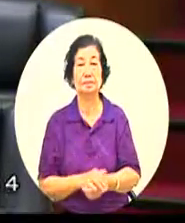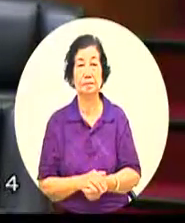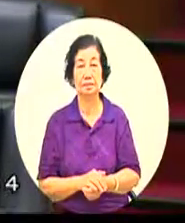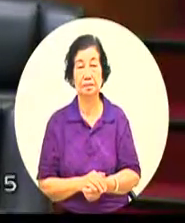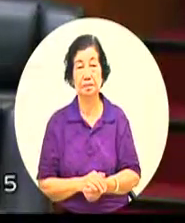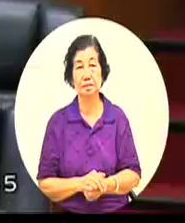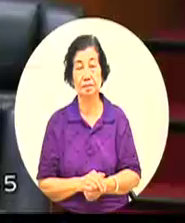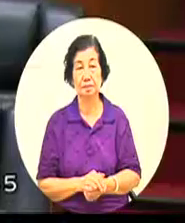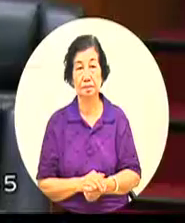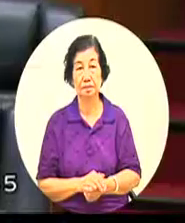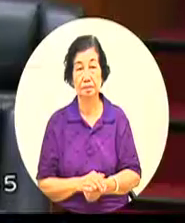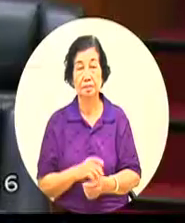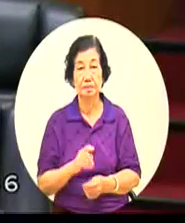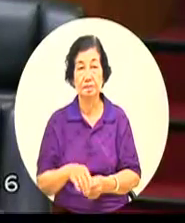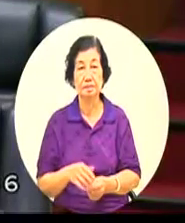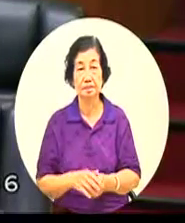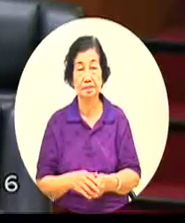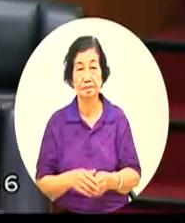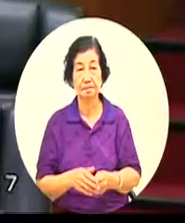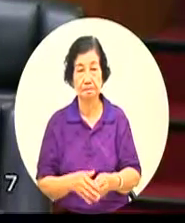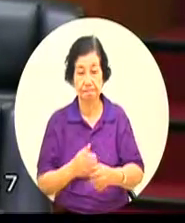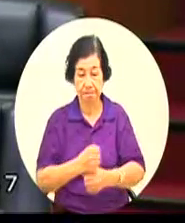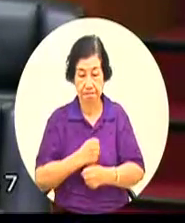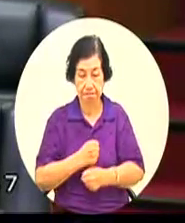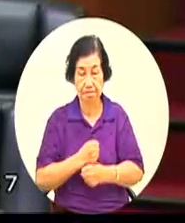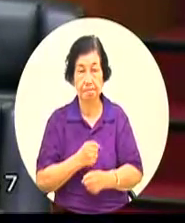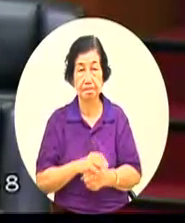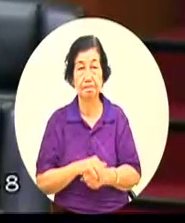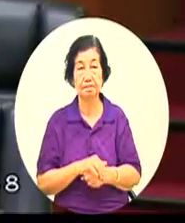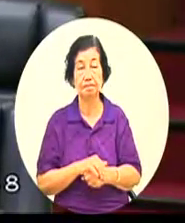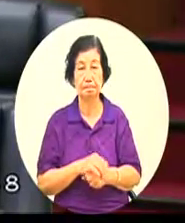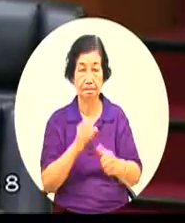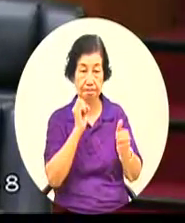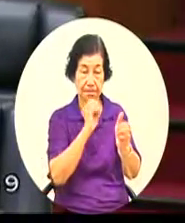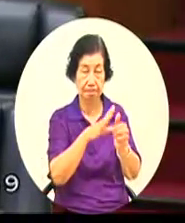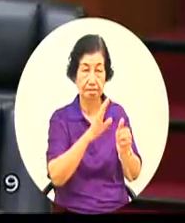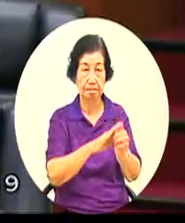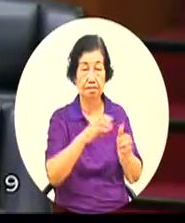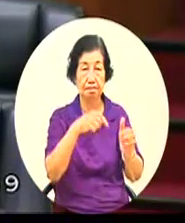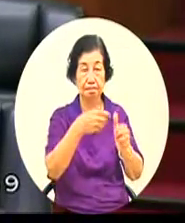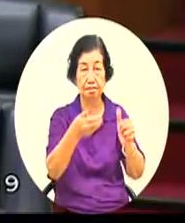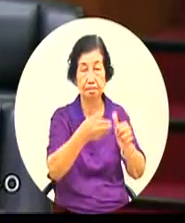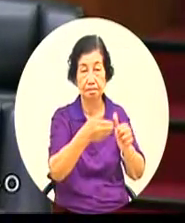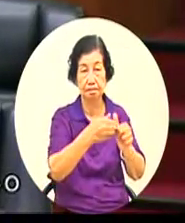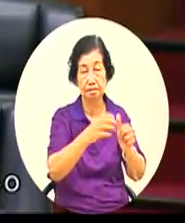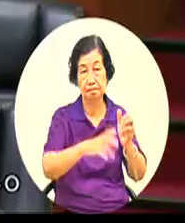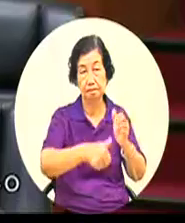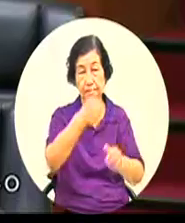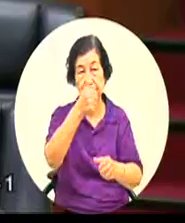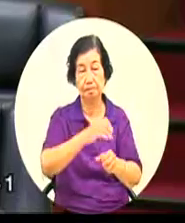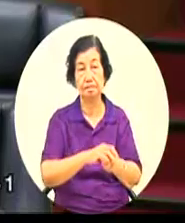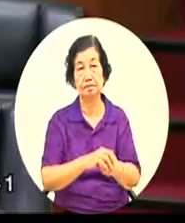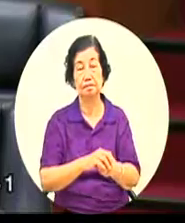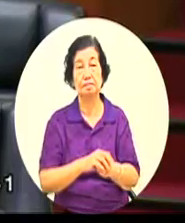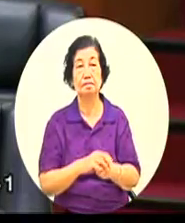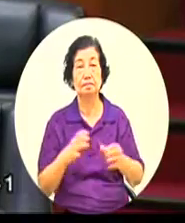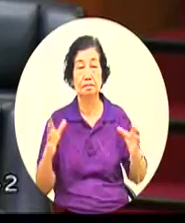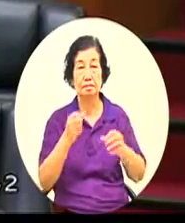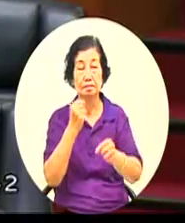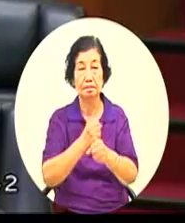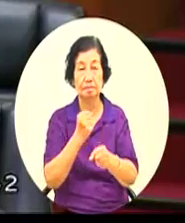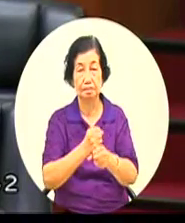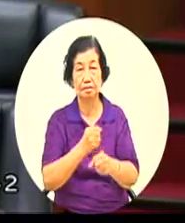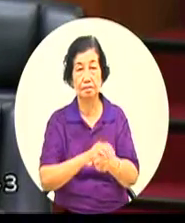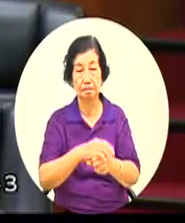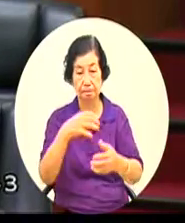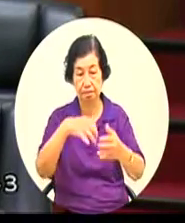常谨慎也非常慎重的跟我们的教育局局长以及所有教育的同仁，教育局里